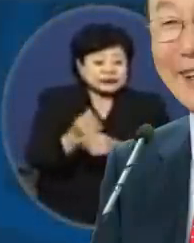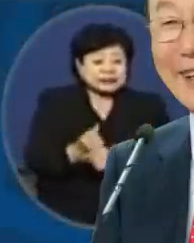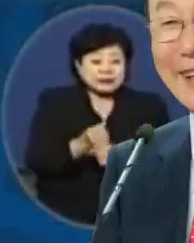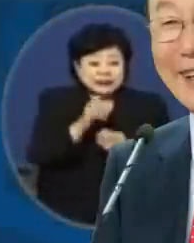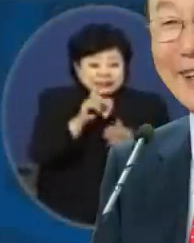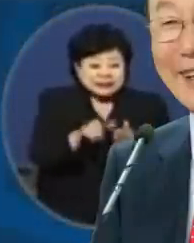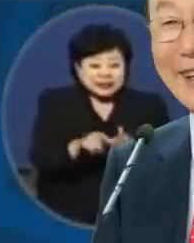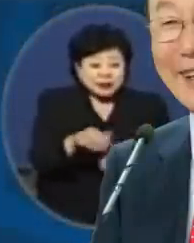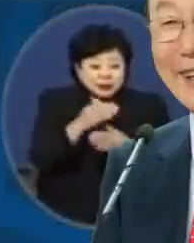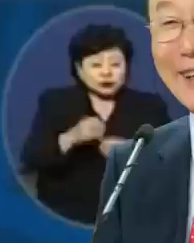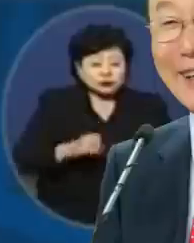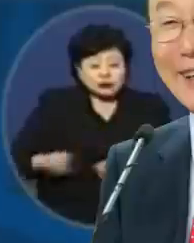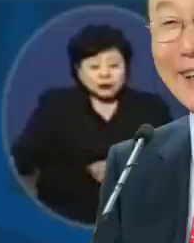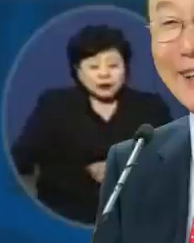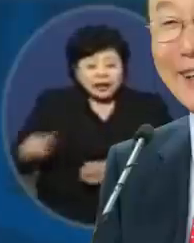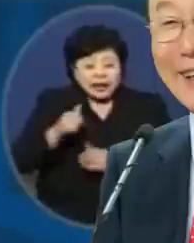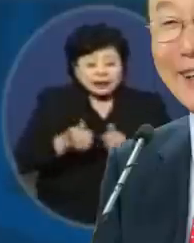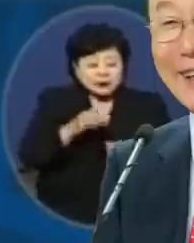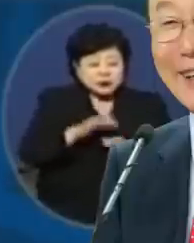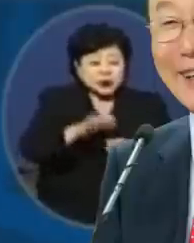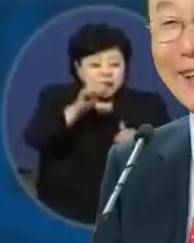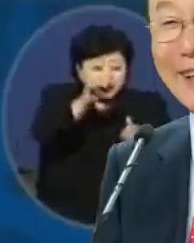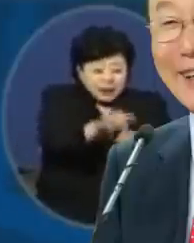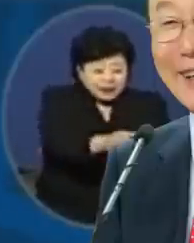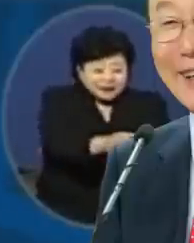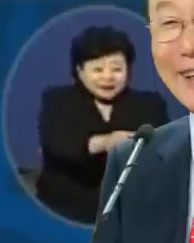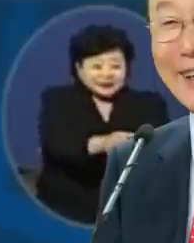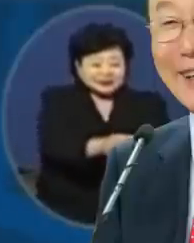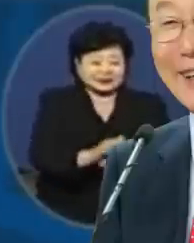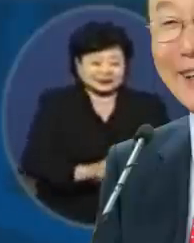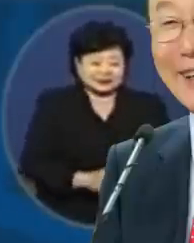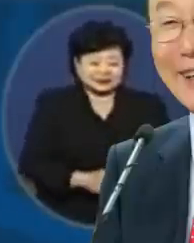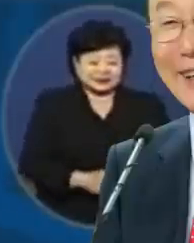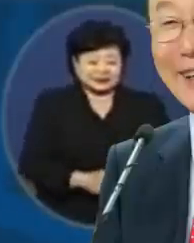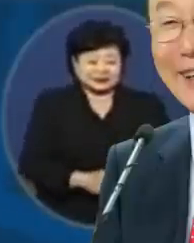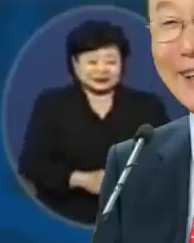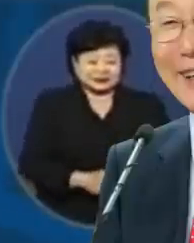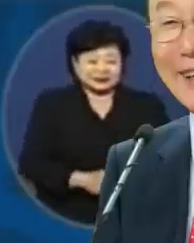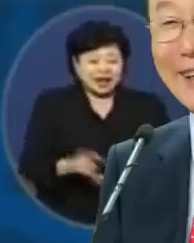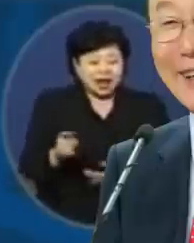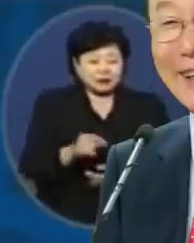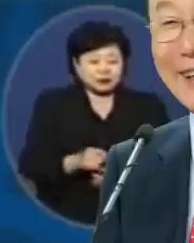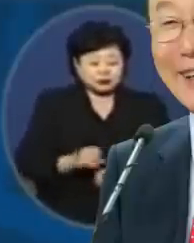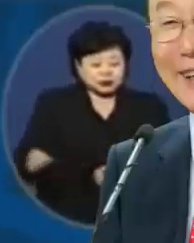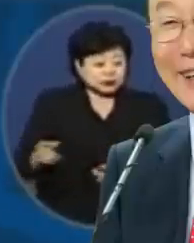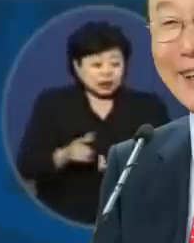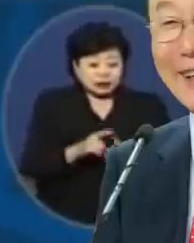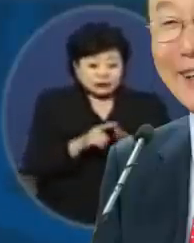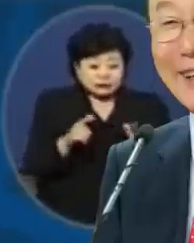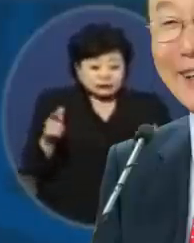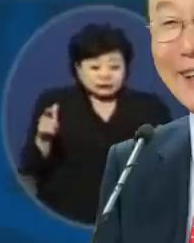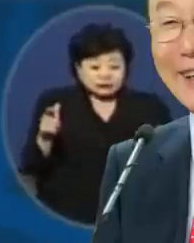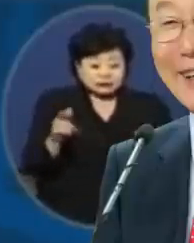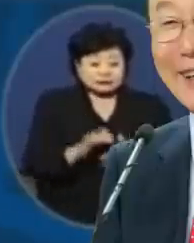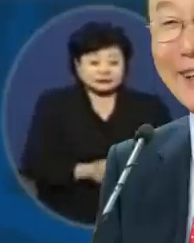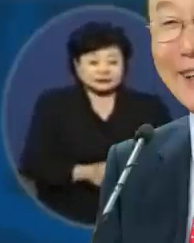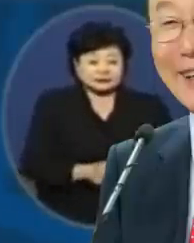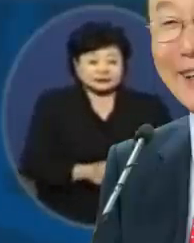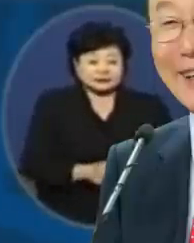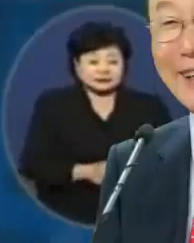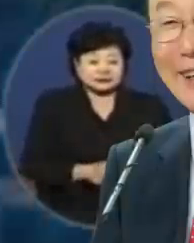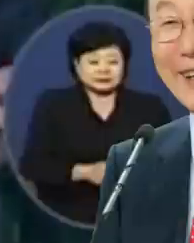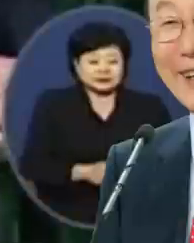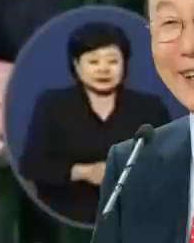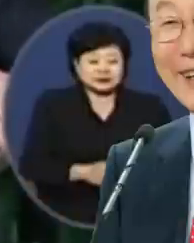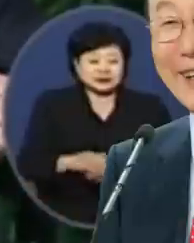때는 모두 다 잃어버렸지만 하나님 손에 놓아둔 것은 아무것도 잃지 않았다고 제가 말했습니다. 자기 일생에